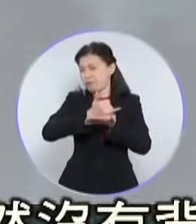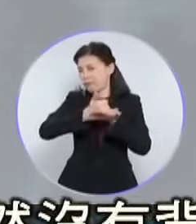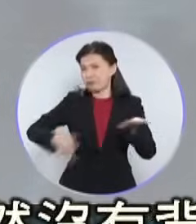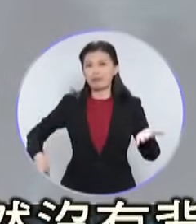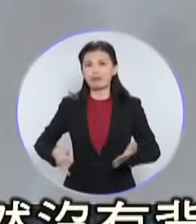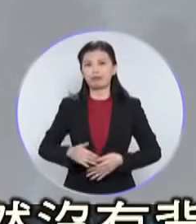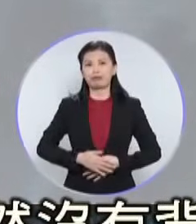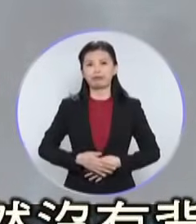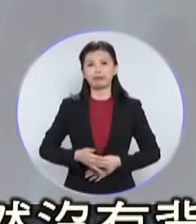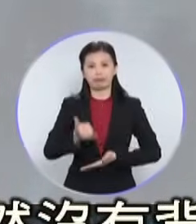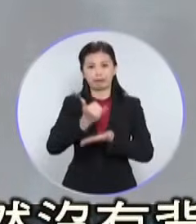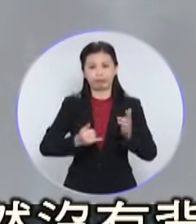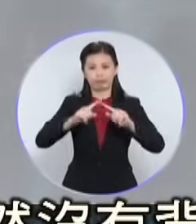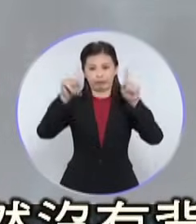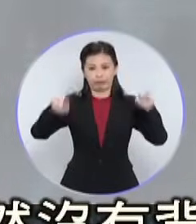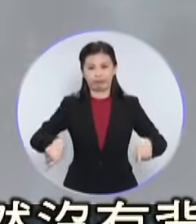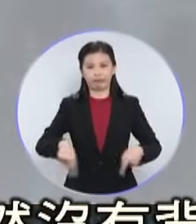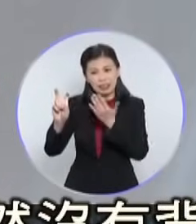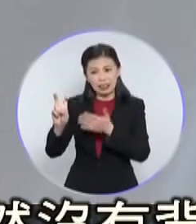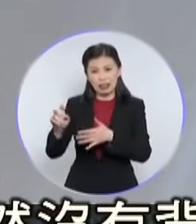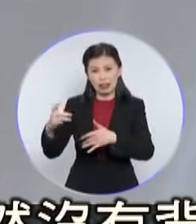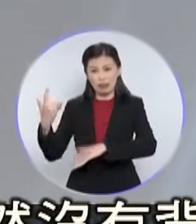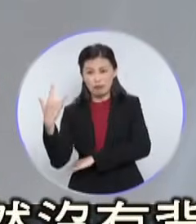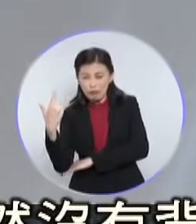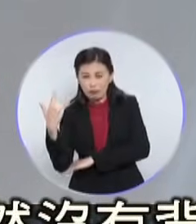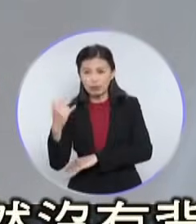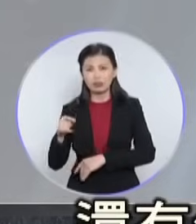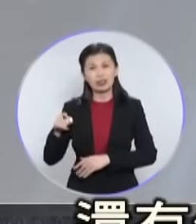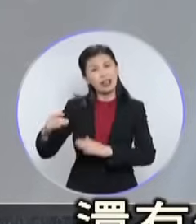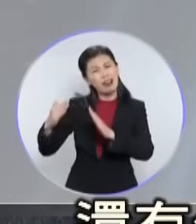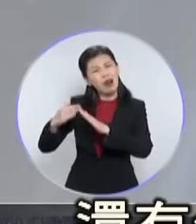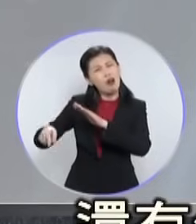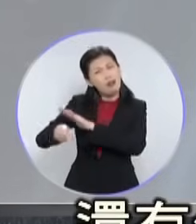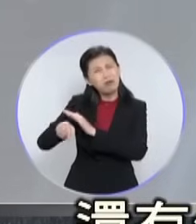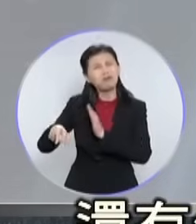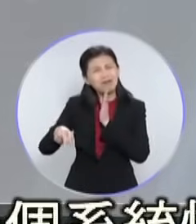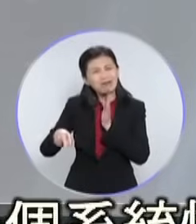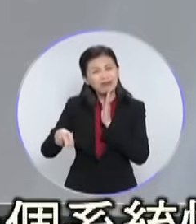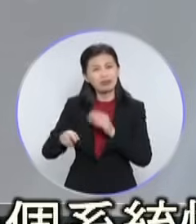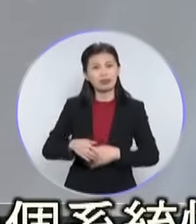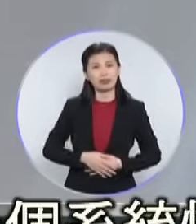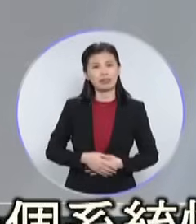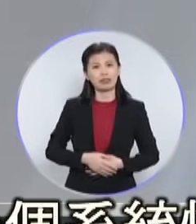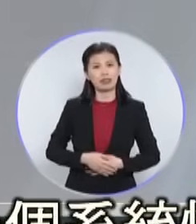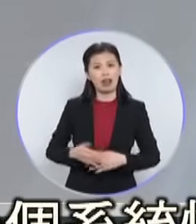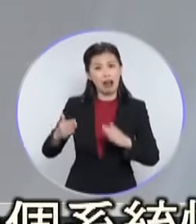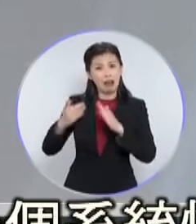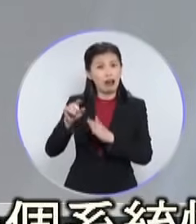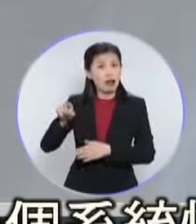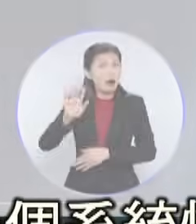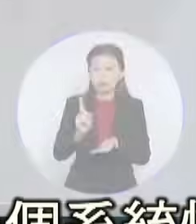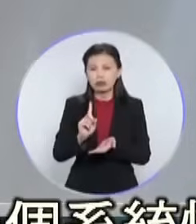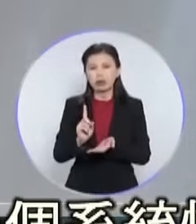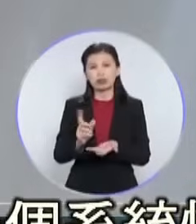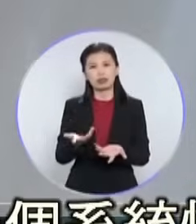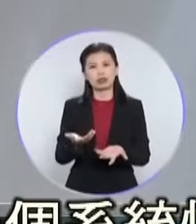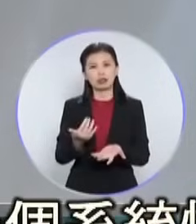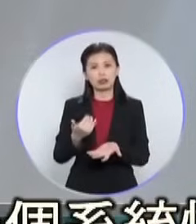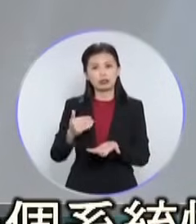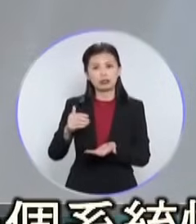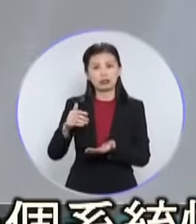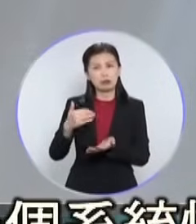叉结尾， 他显然没有背熟哦，他看稿的时间还有他的议题哦，没有一个系统性的这